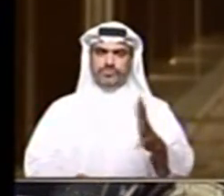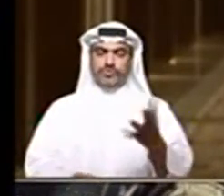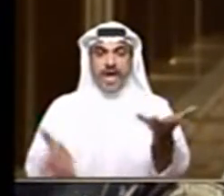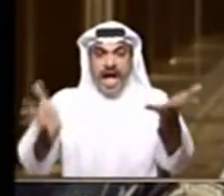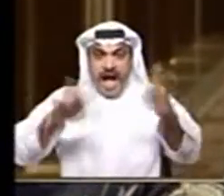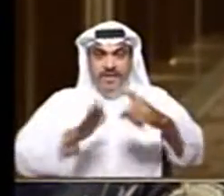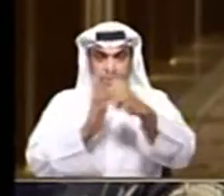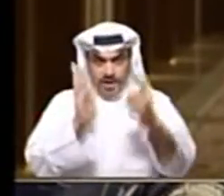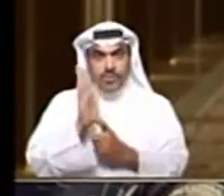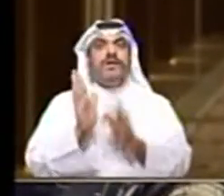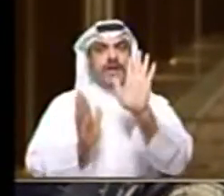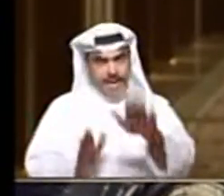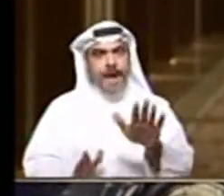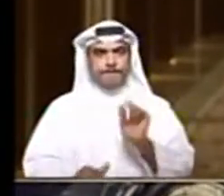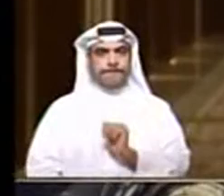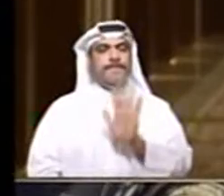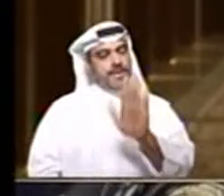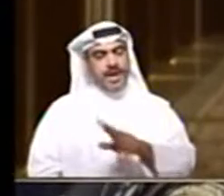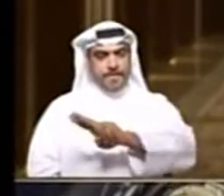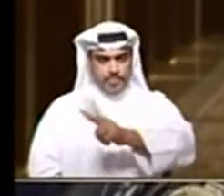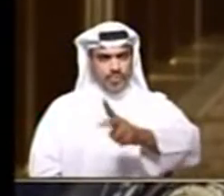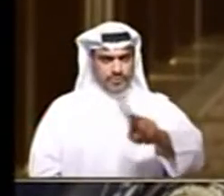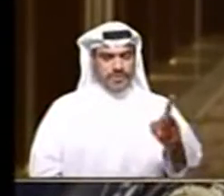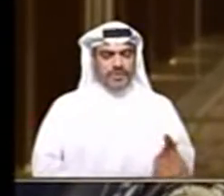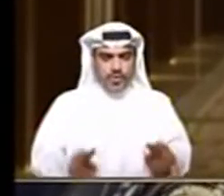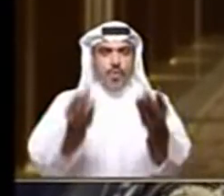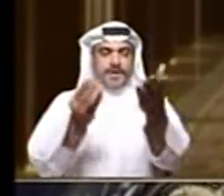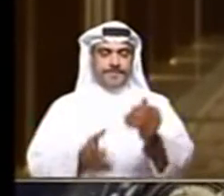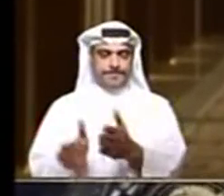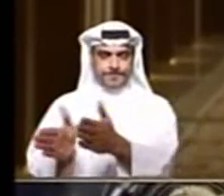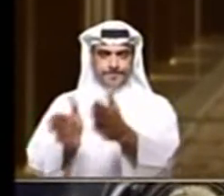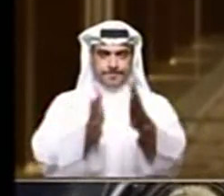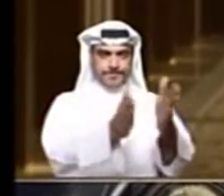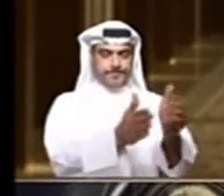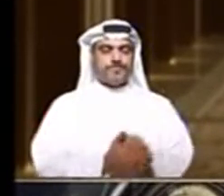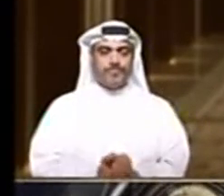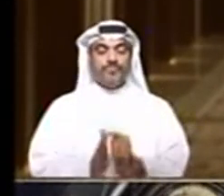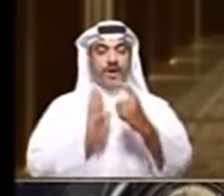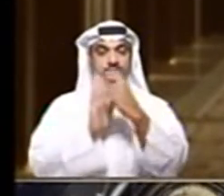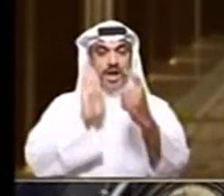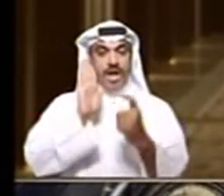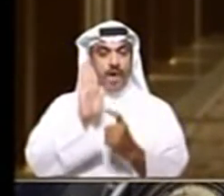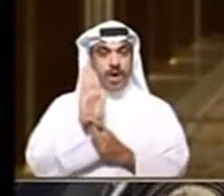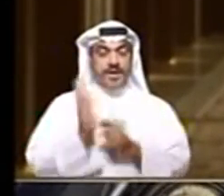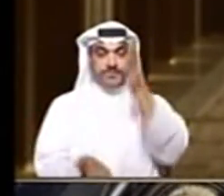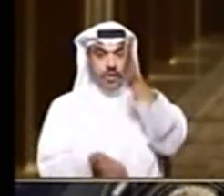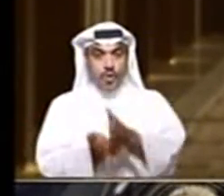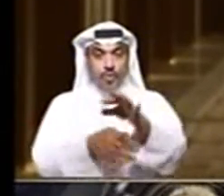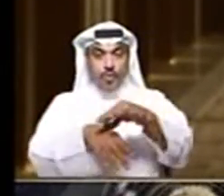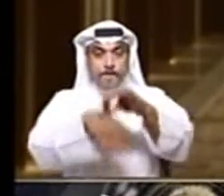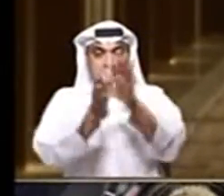الكبير للقوانين لكن في بعضها يعني هي تعديل مادة أو مادتين. المهم القوانين هي حقوق